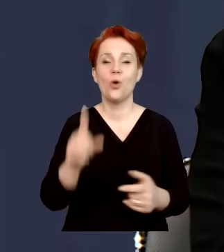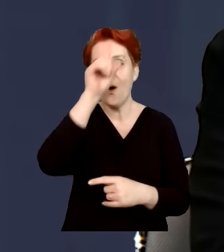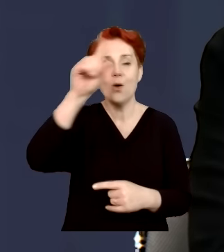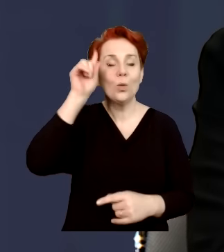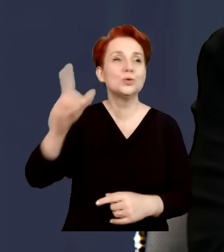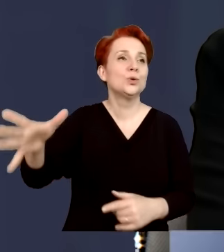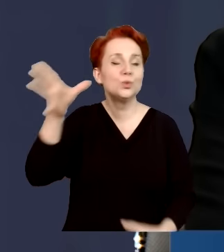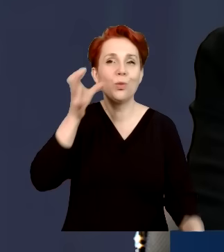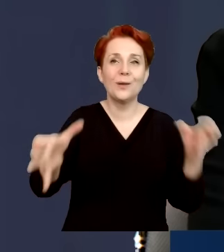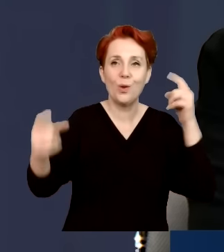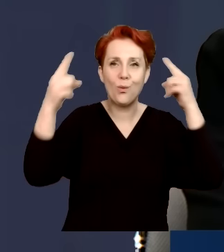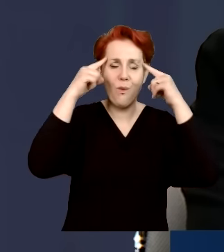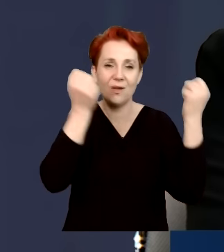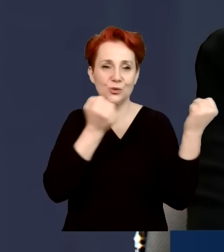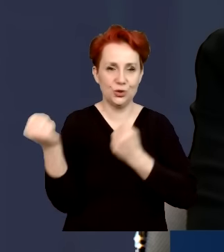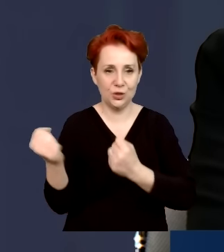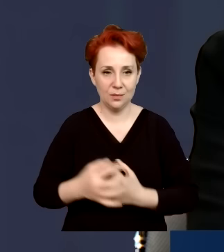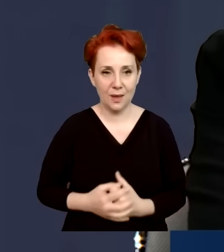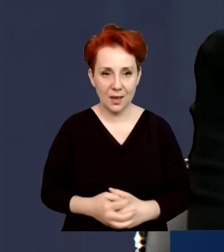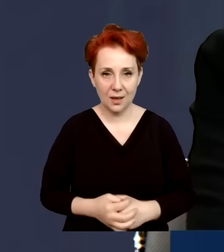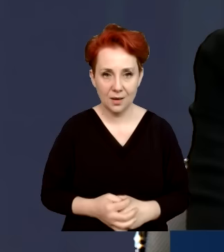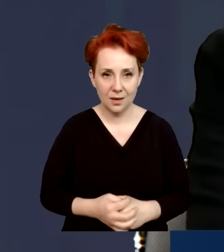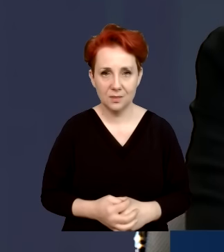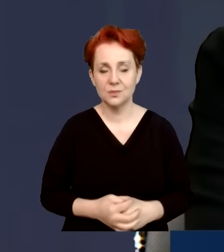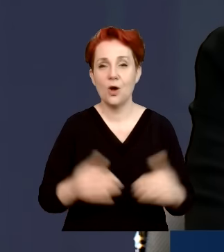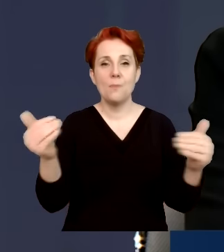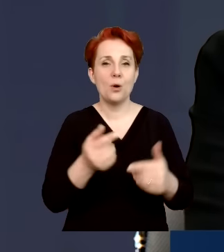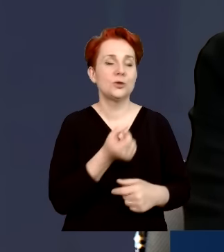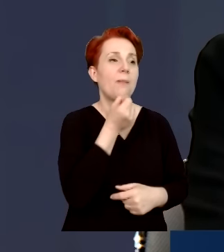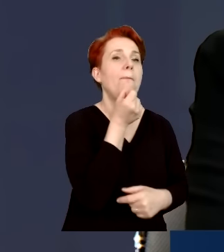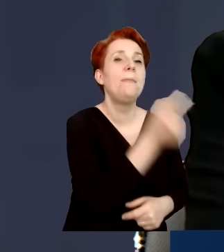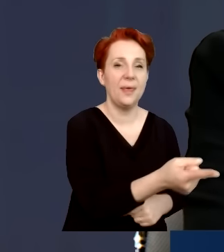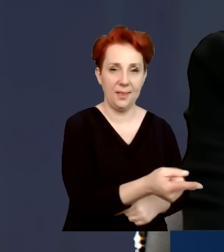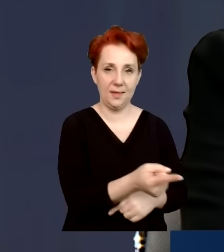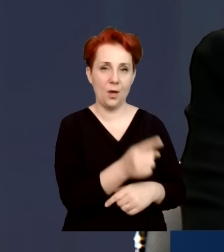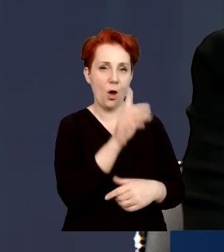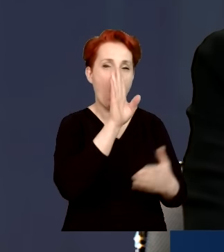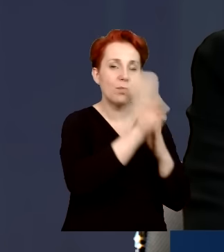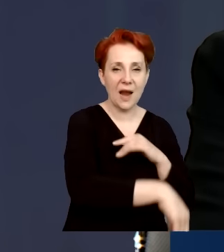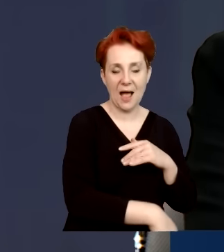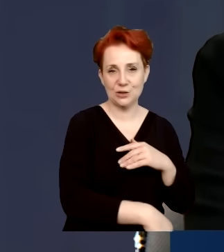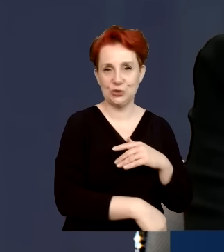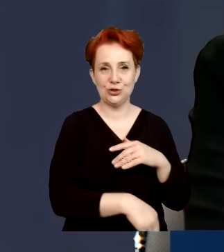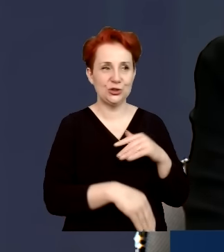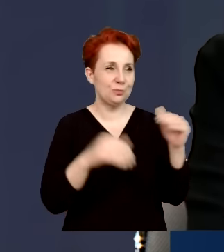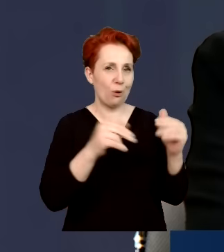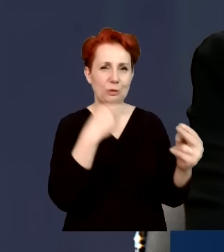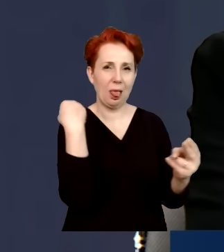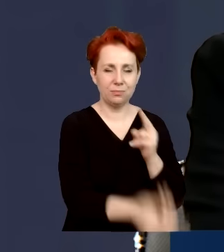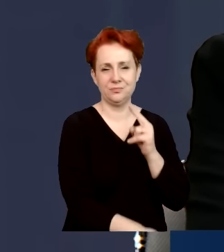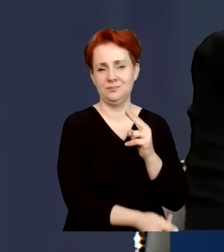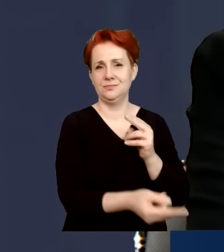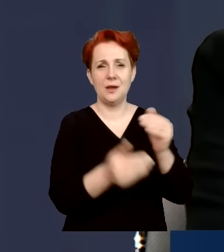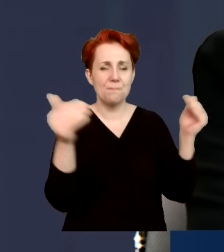mają to w głowie. Problem polega na tym, że można kogoś opluć, można kogoś obrazić, można